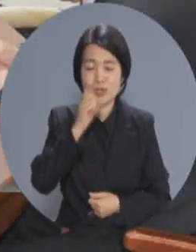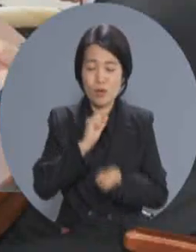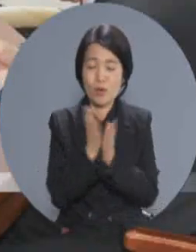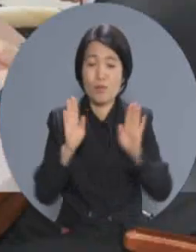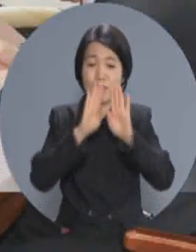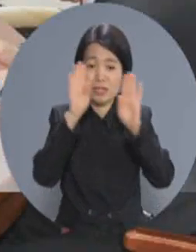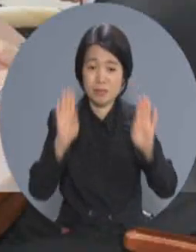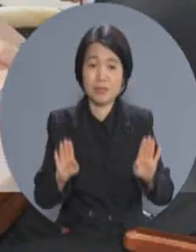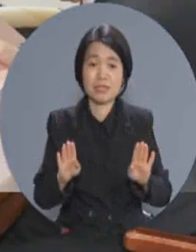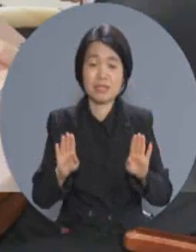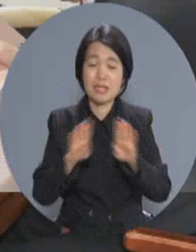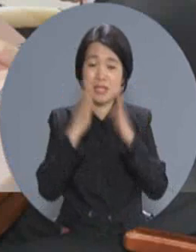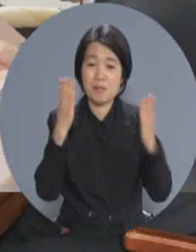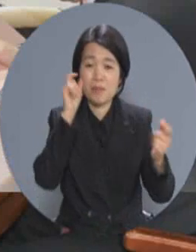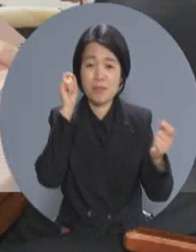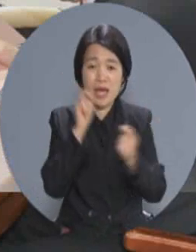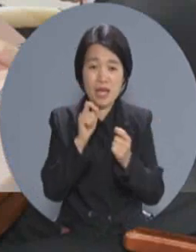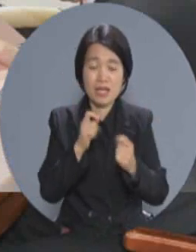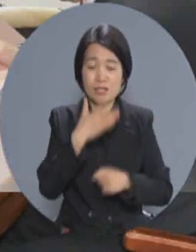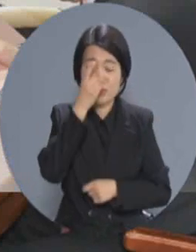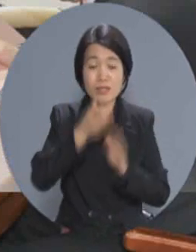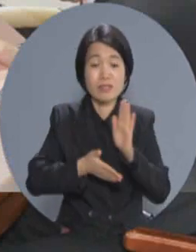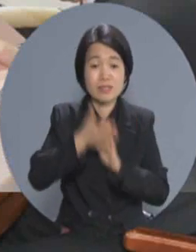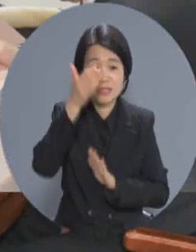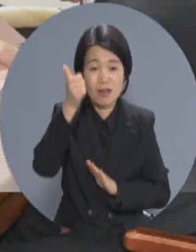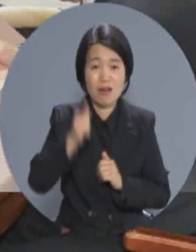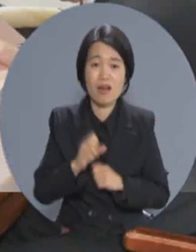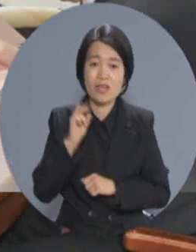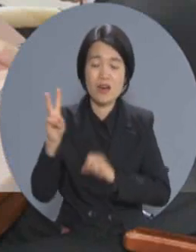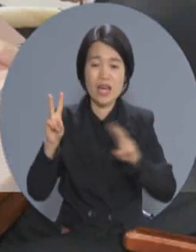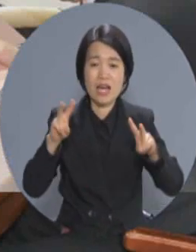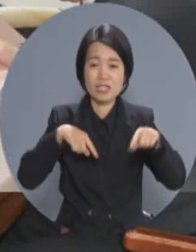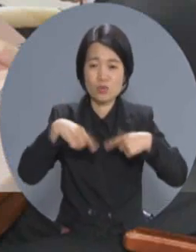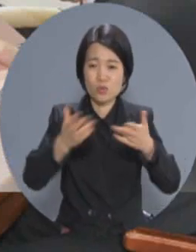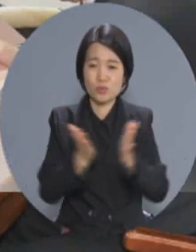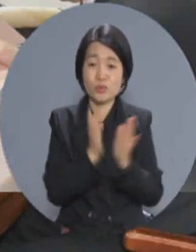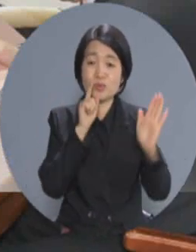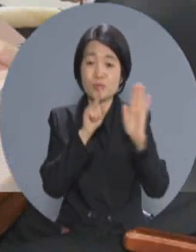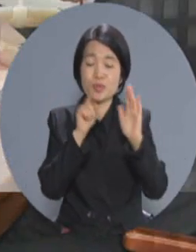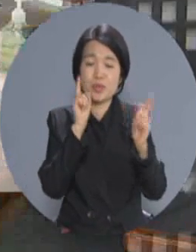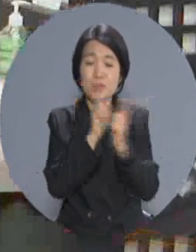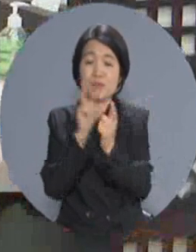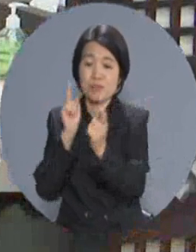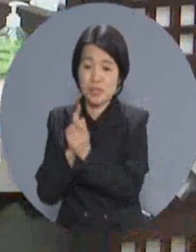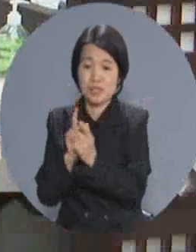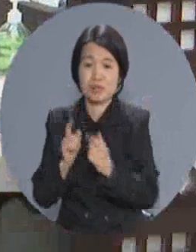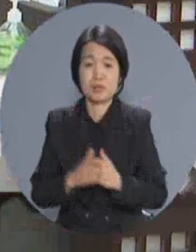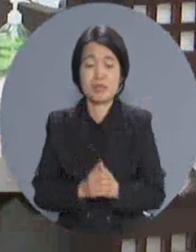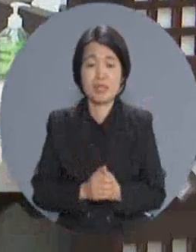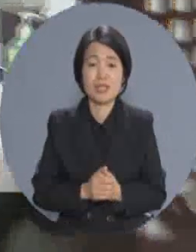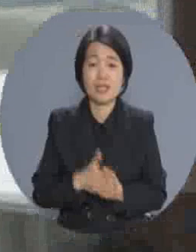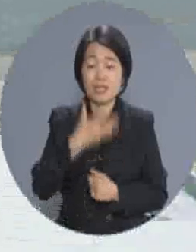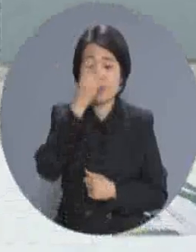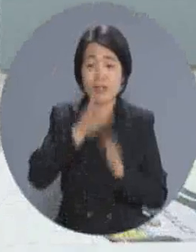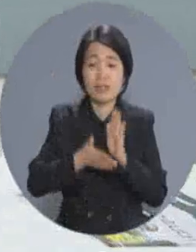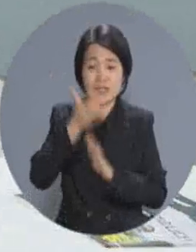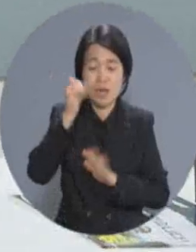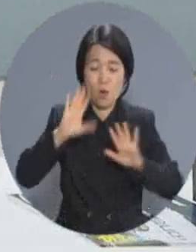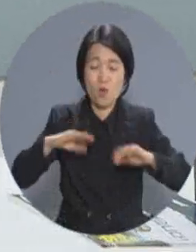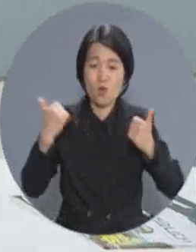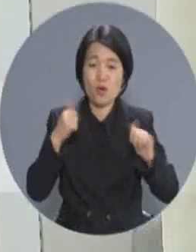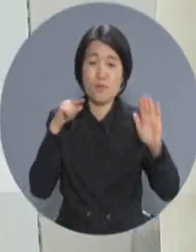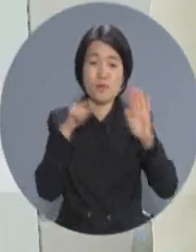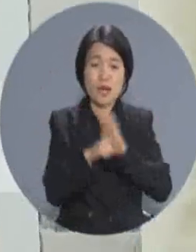순천만 국제정원박람회 개막을 앞두고 노관규 순천시장이 여야지도부를 잇따라 방문했습니다 노 시장은 오늘